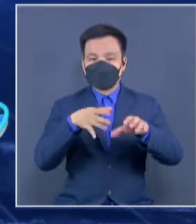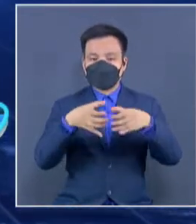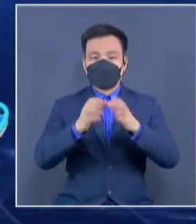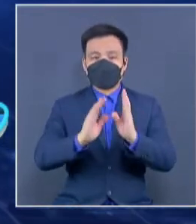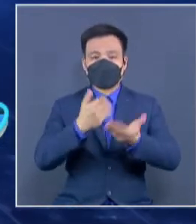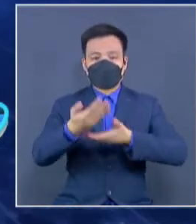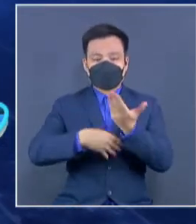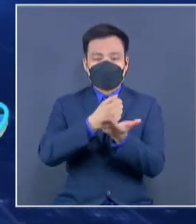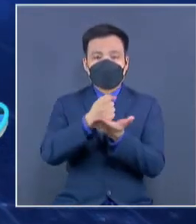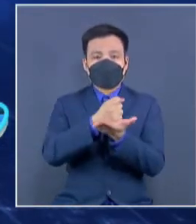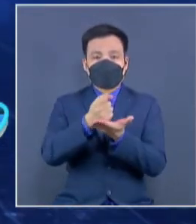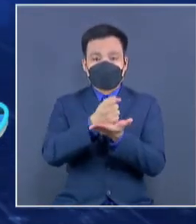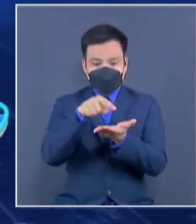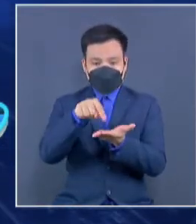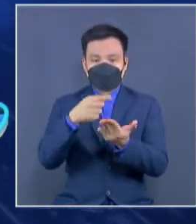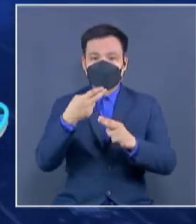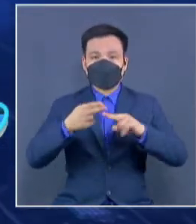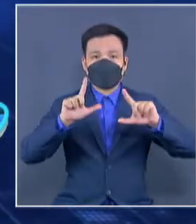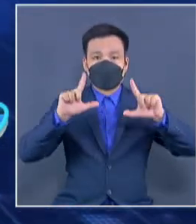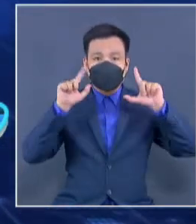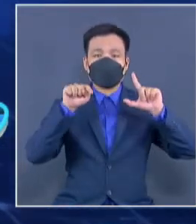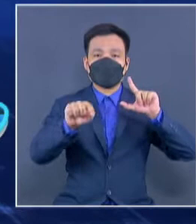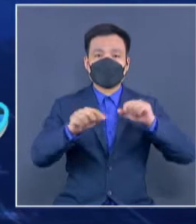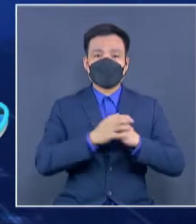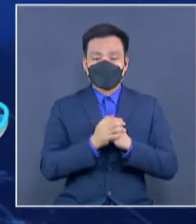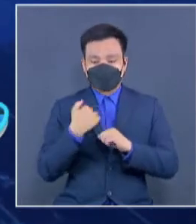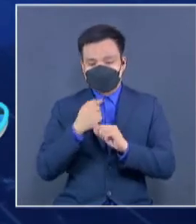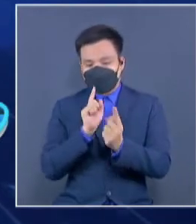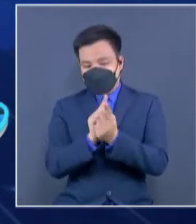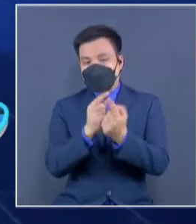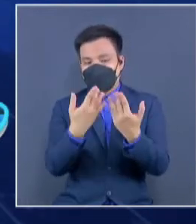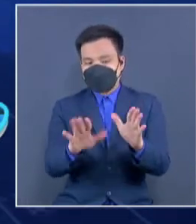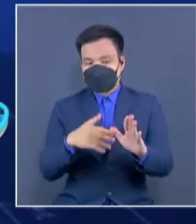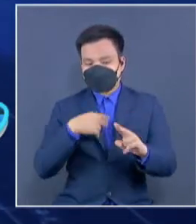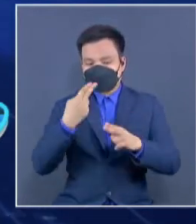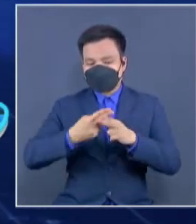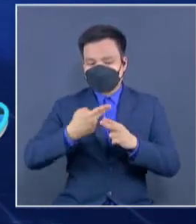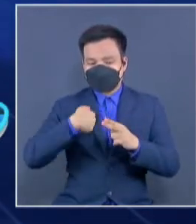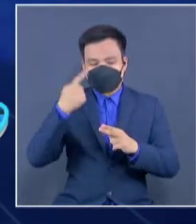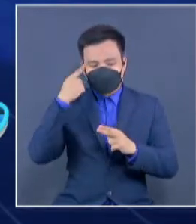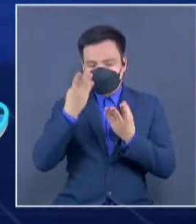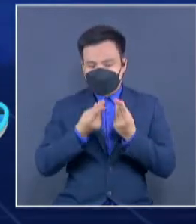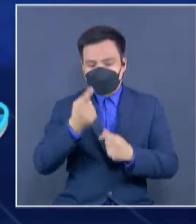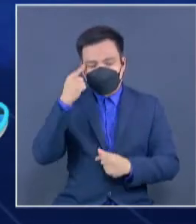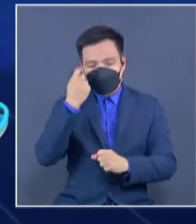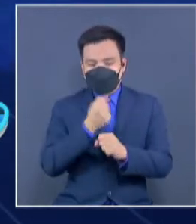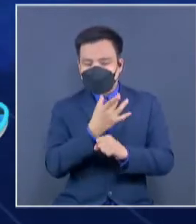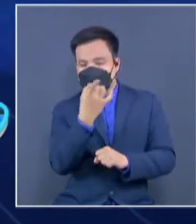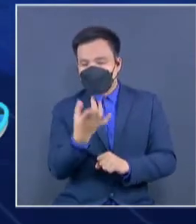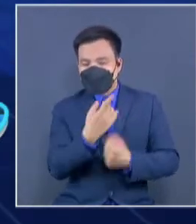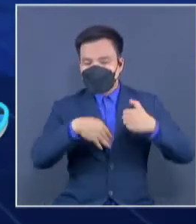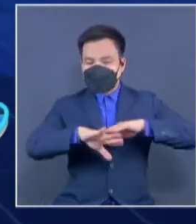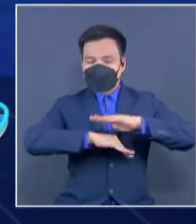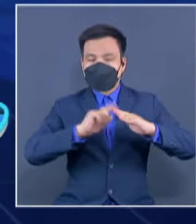นักค้ายาเสพติดรายใหญ่ครับหลังจากที่พบตัวแล้วก็ทราบรายละเอียดชัดเจนแล้วว่าของกลาง